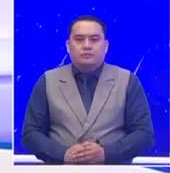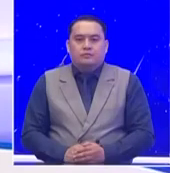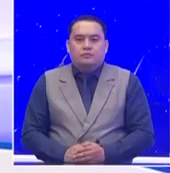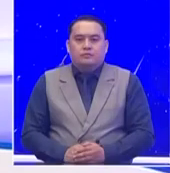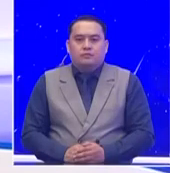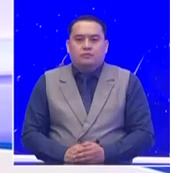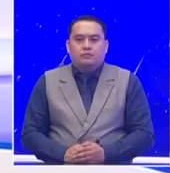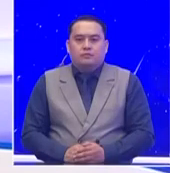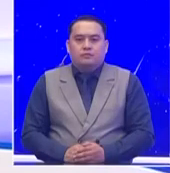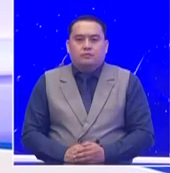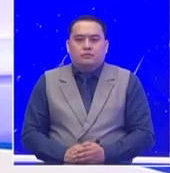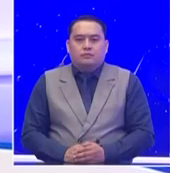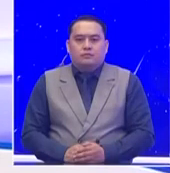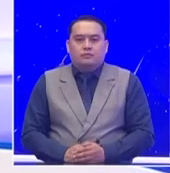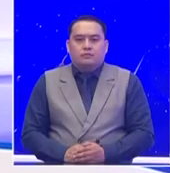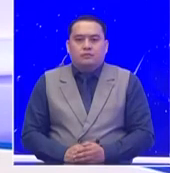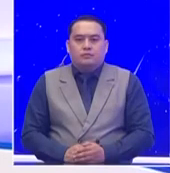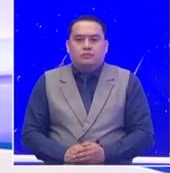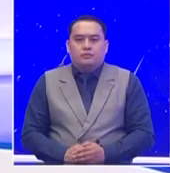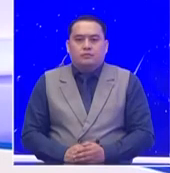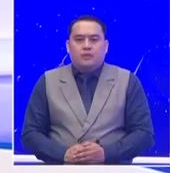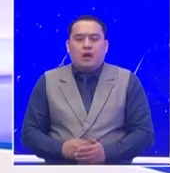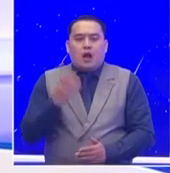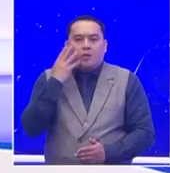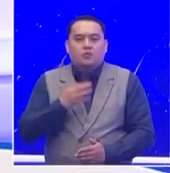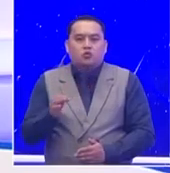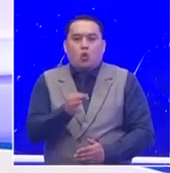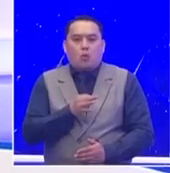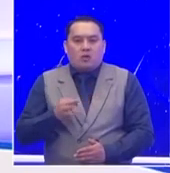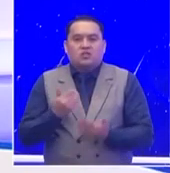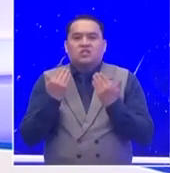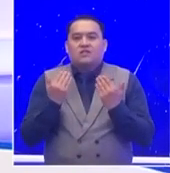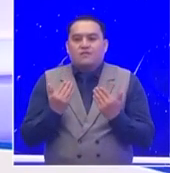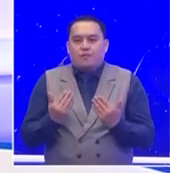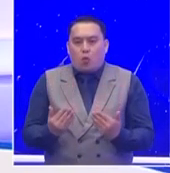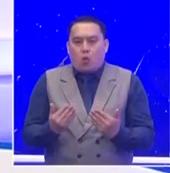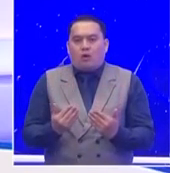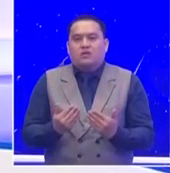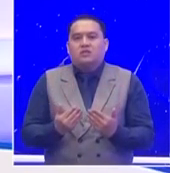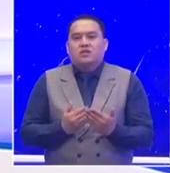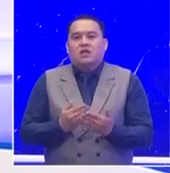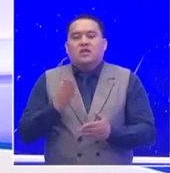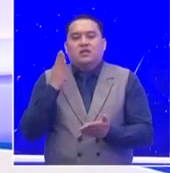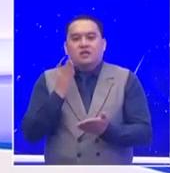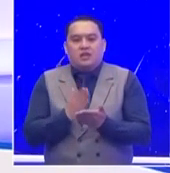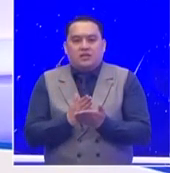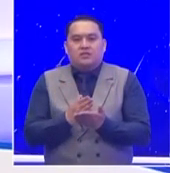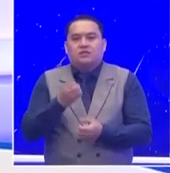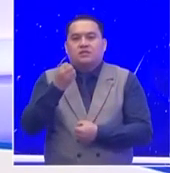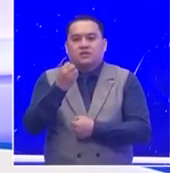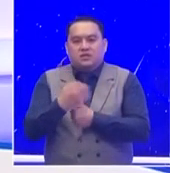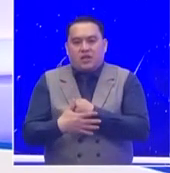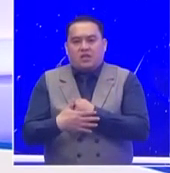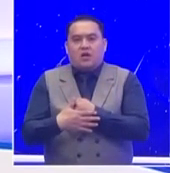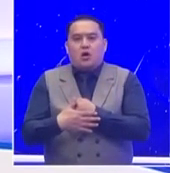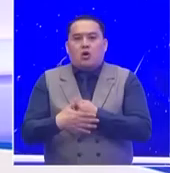И в конце выпуска к другим темам, которые не касаются коронавируса. Сегодня в Алматинской области начал функционировать сервисный